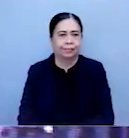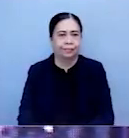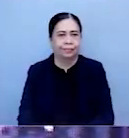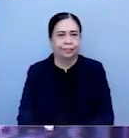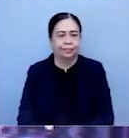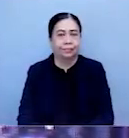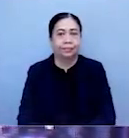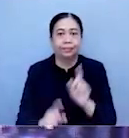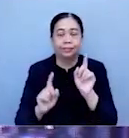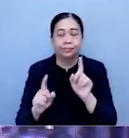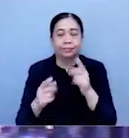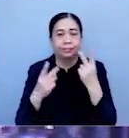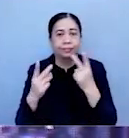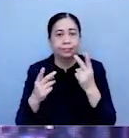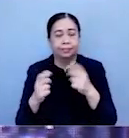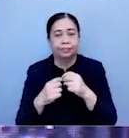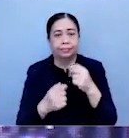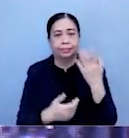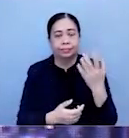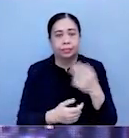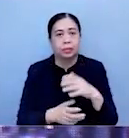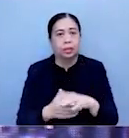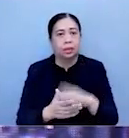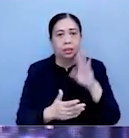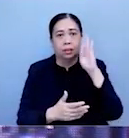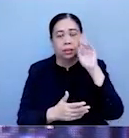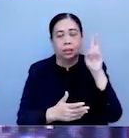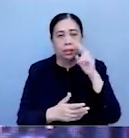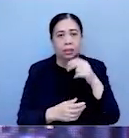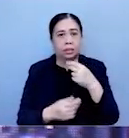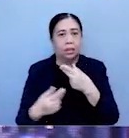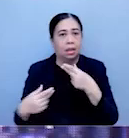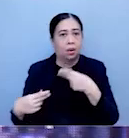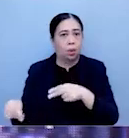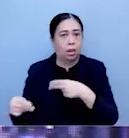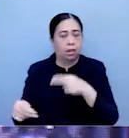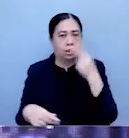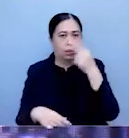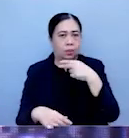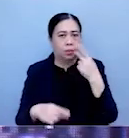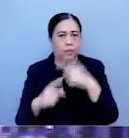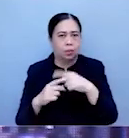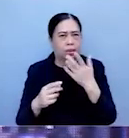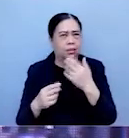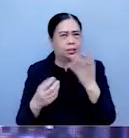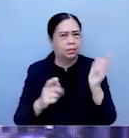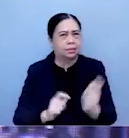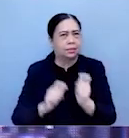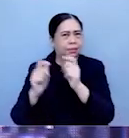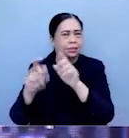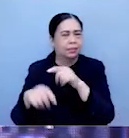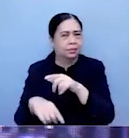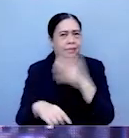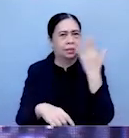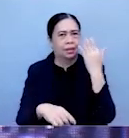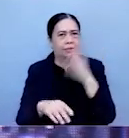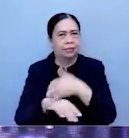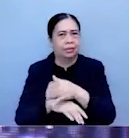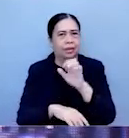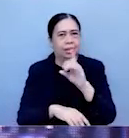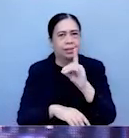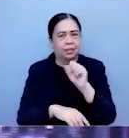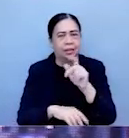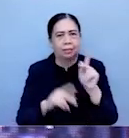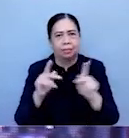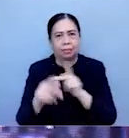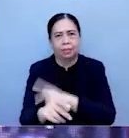Bumisita si Pangulong Bongbong Marcos sa Hawaii kung saan na-exile noon ang kanyang pamilya matapos ang EDSA People Power. Bago yan, dumaan